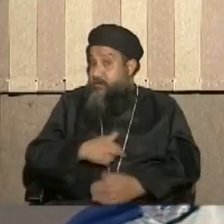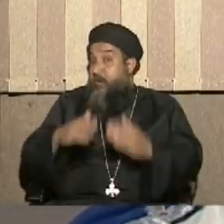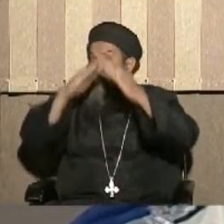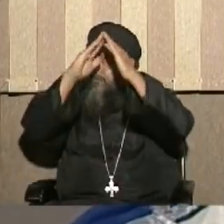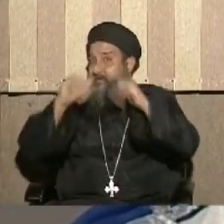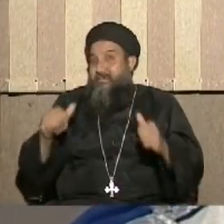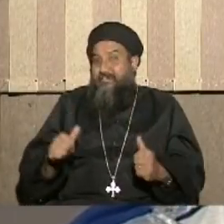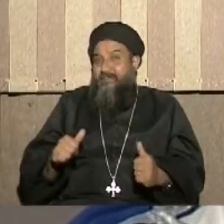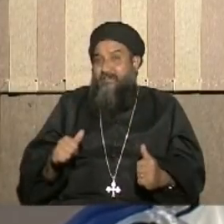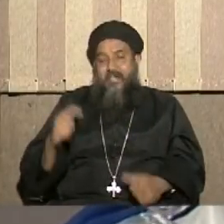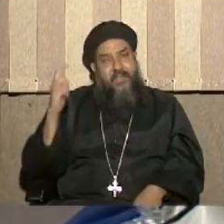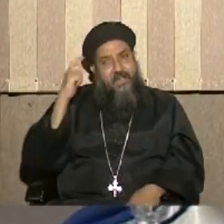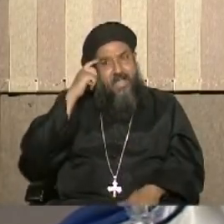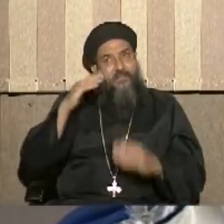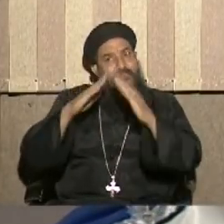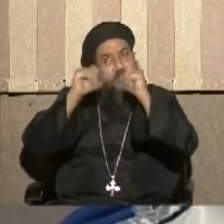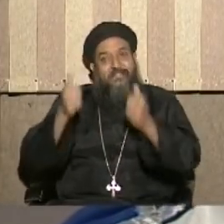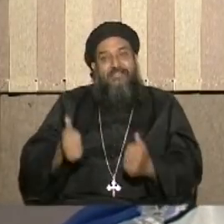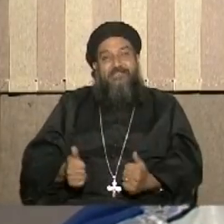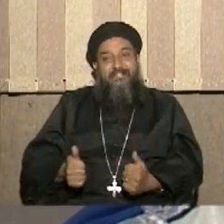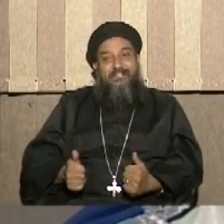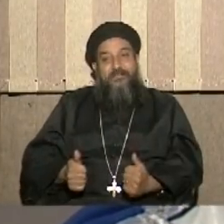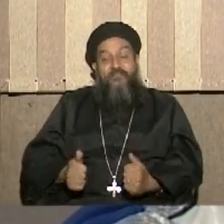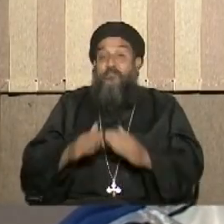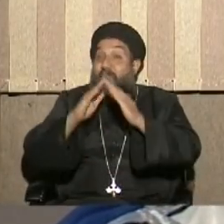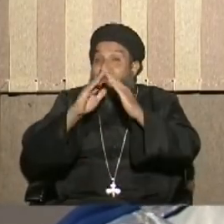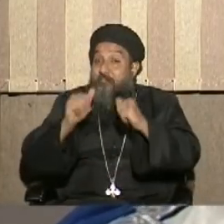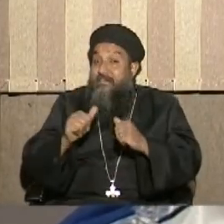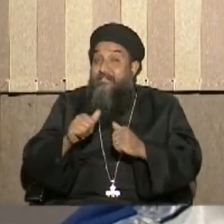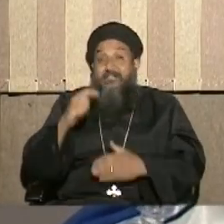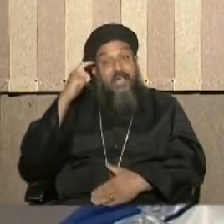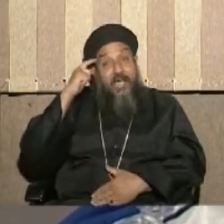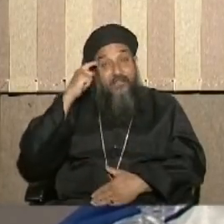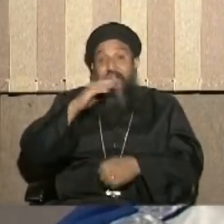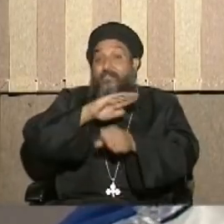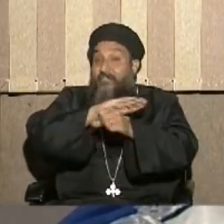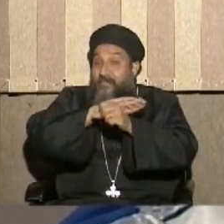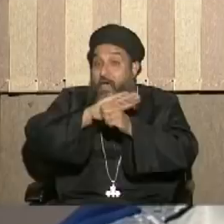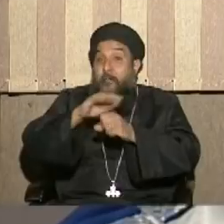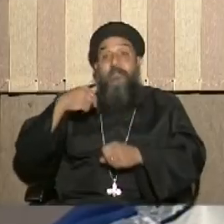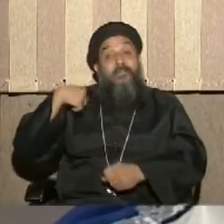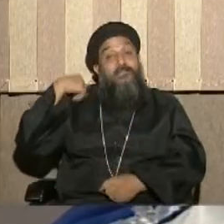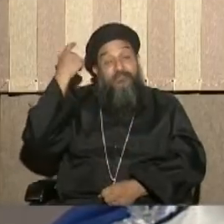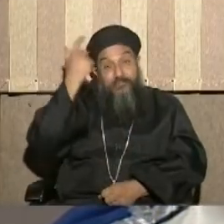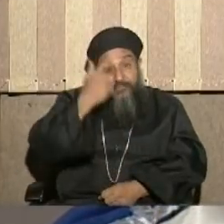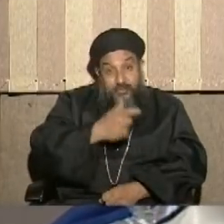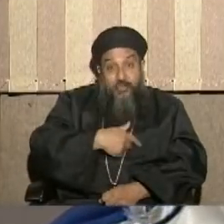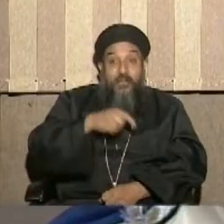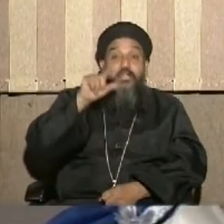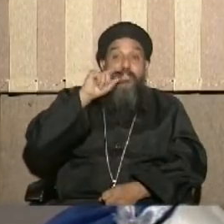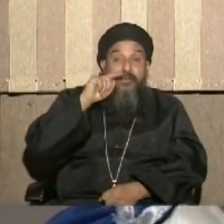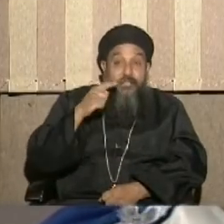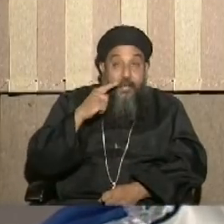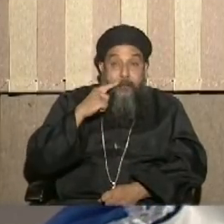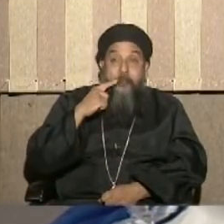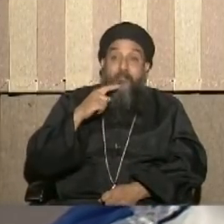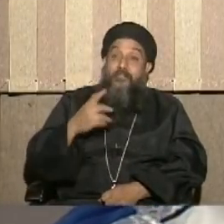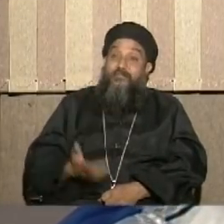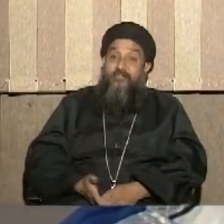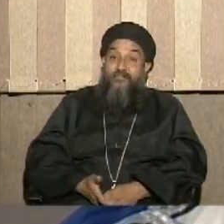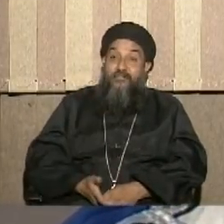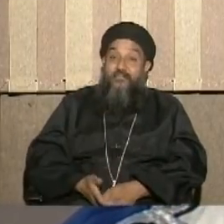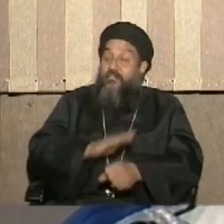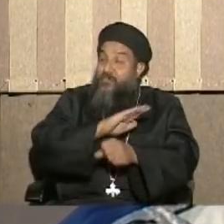مصر. عارف يعني إيه مصر؟ مصر يعني دم الشهداء في كل شارع، في كل حارة، في كل